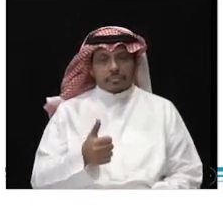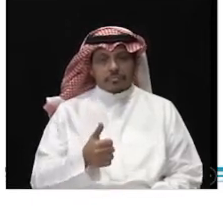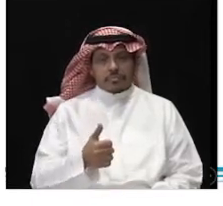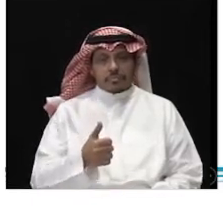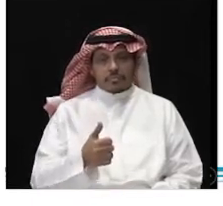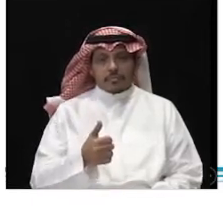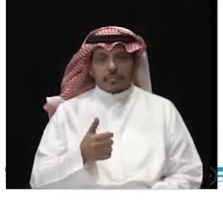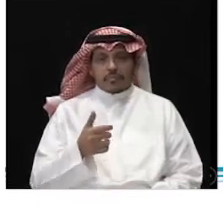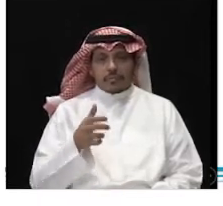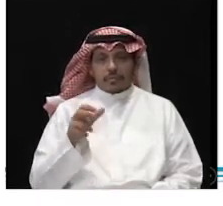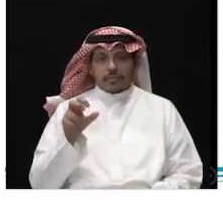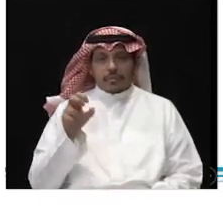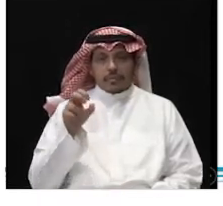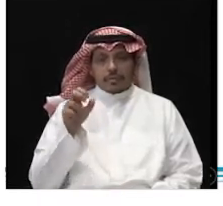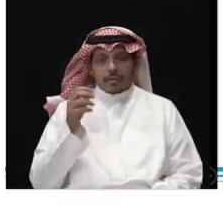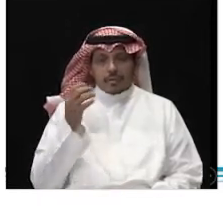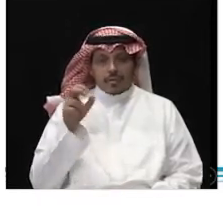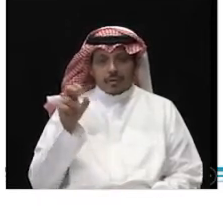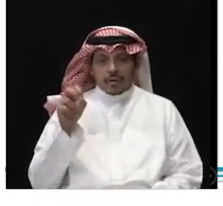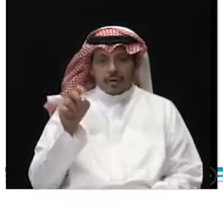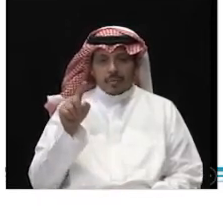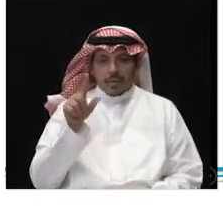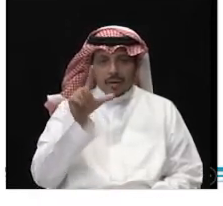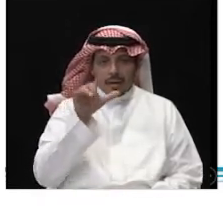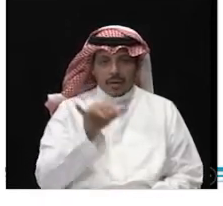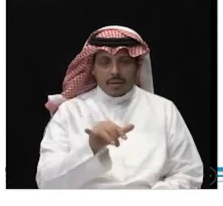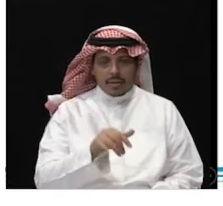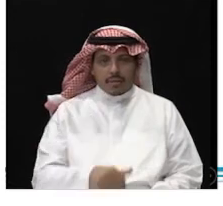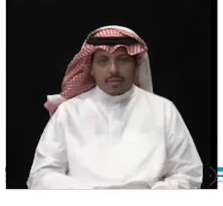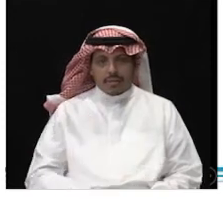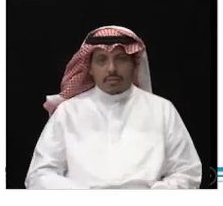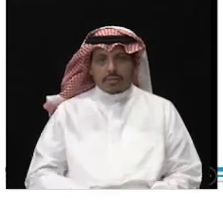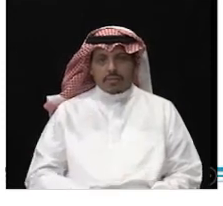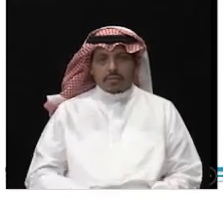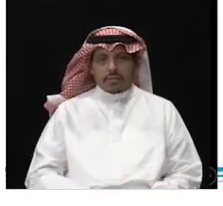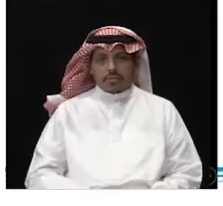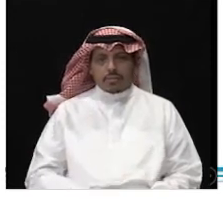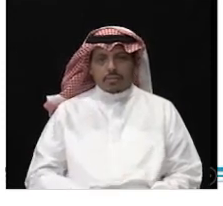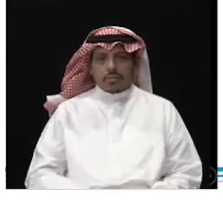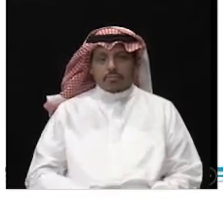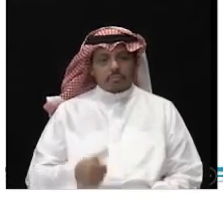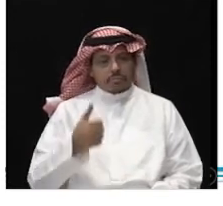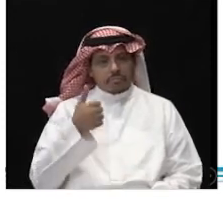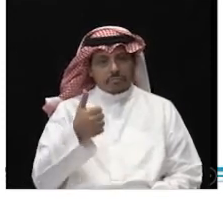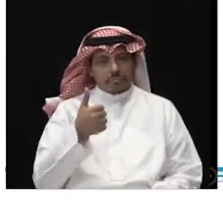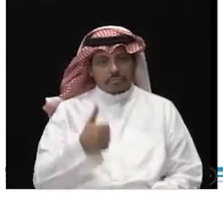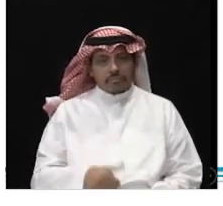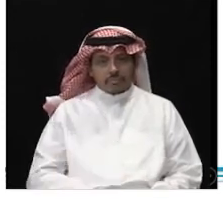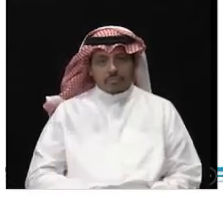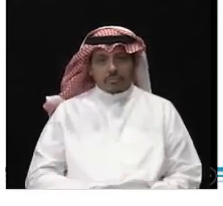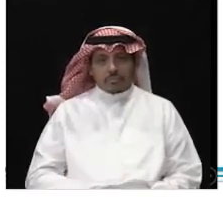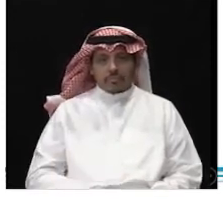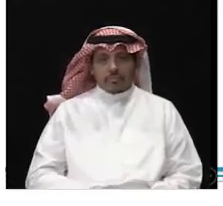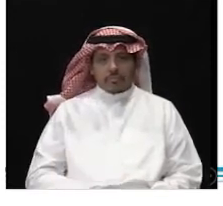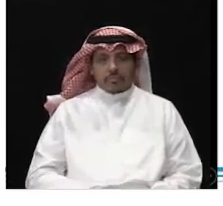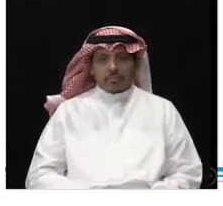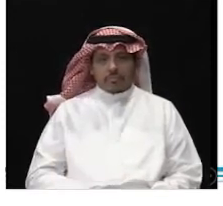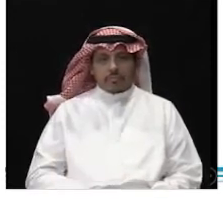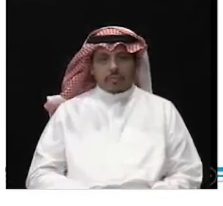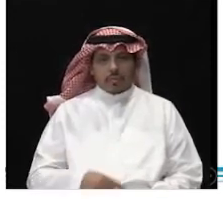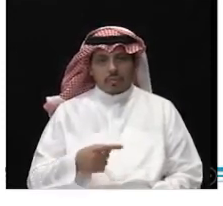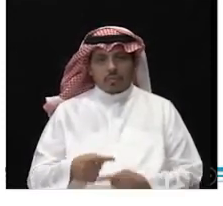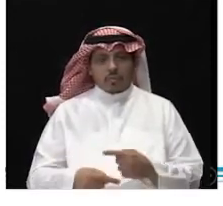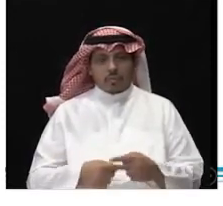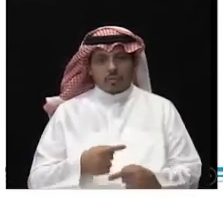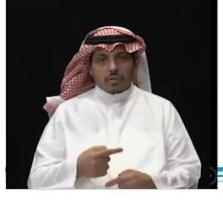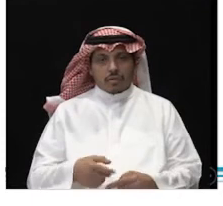مقطع ساكن وهنا مد بالياء، قب لي، قب لي، قب لي، أحسنتم، رائعون. نواصل